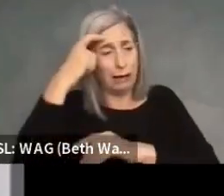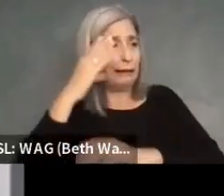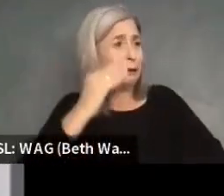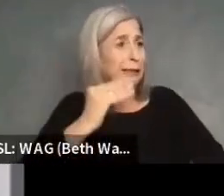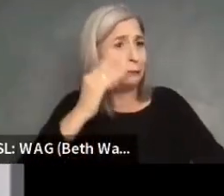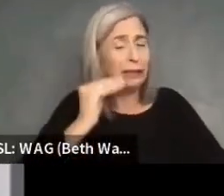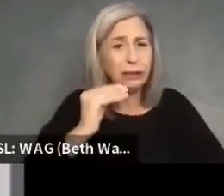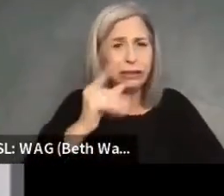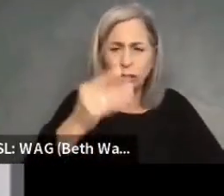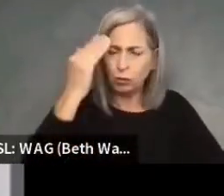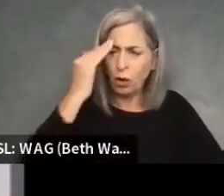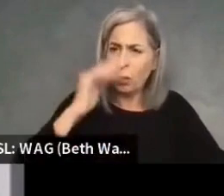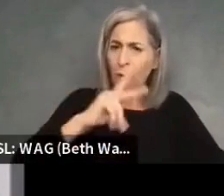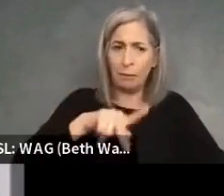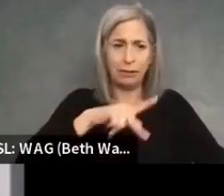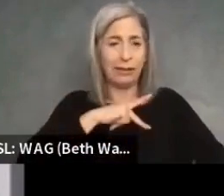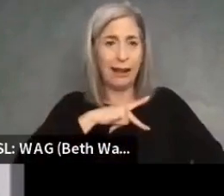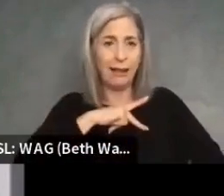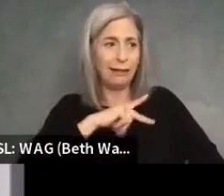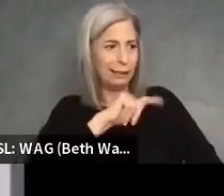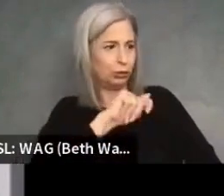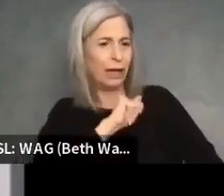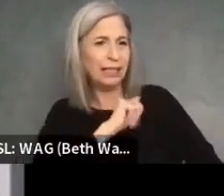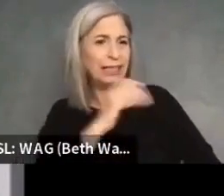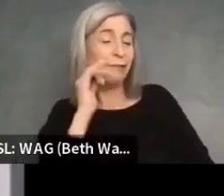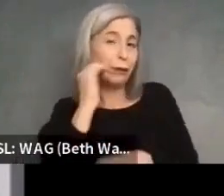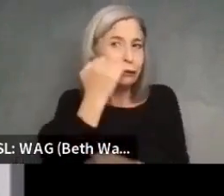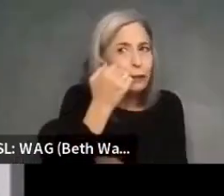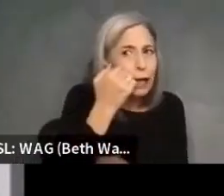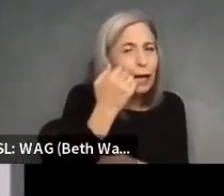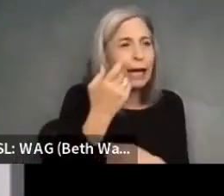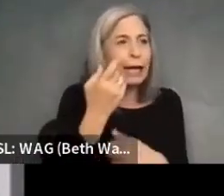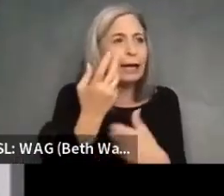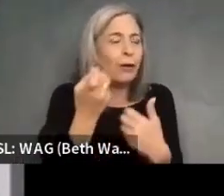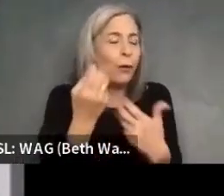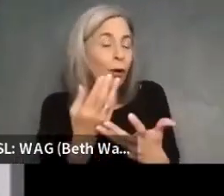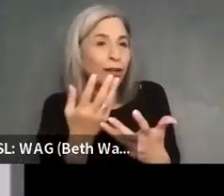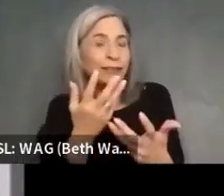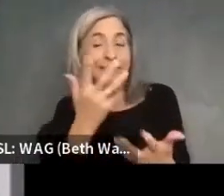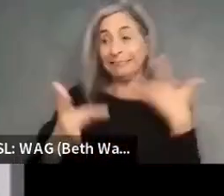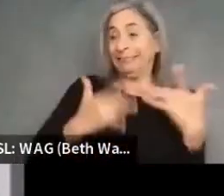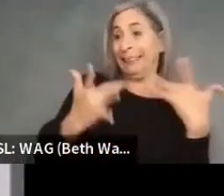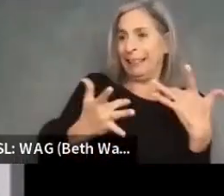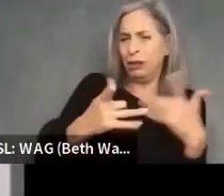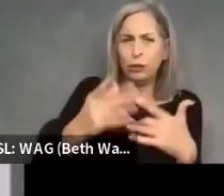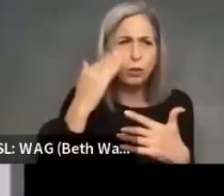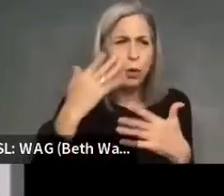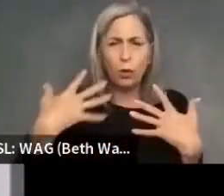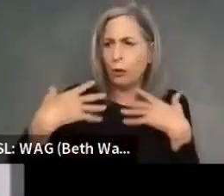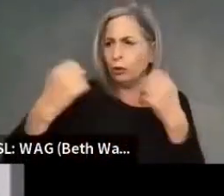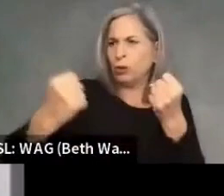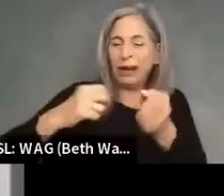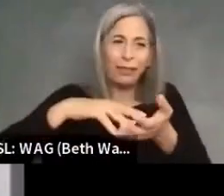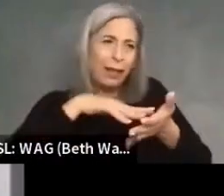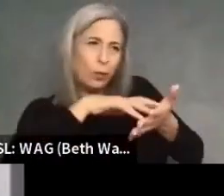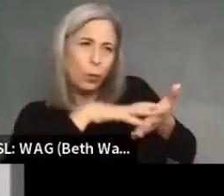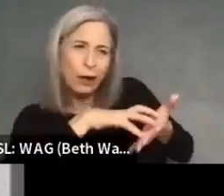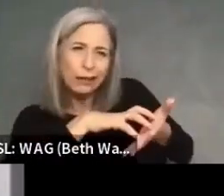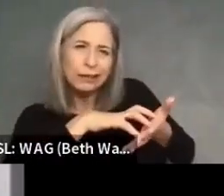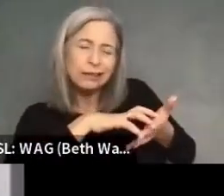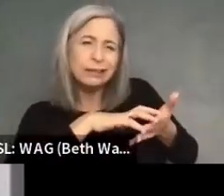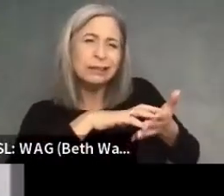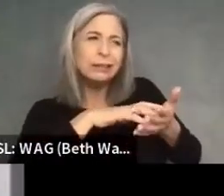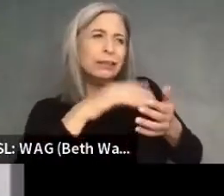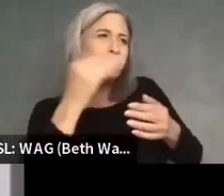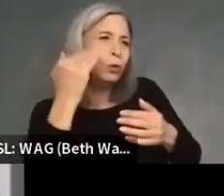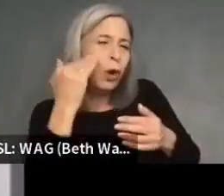有什么重要的变化，包括像离婚啊，或者家里有什么更大的事件发生，然后你知道你